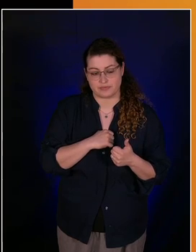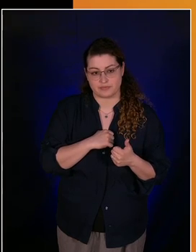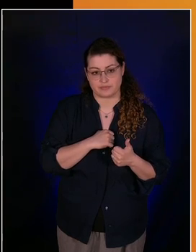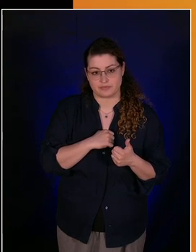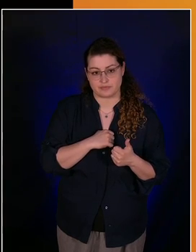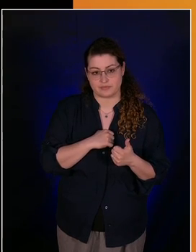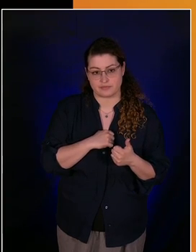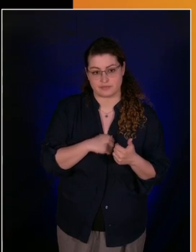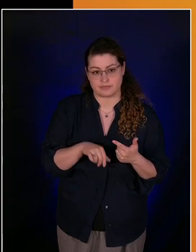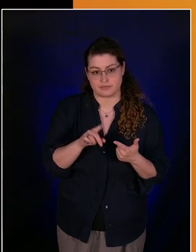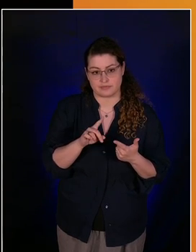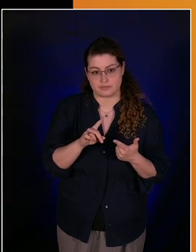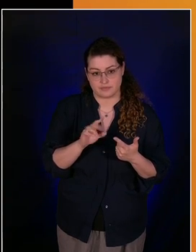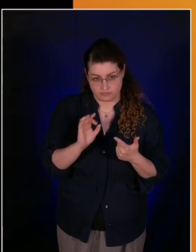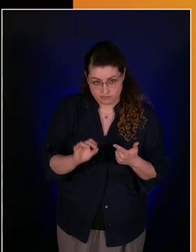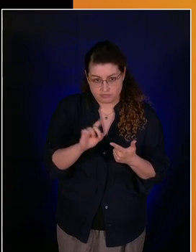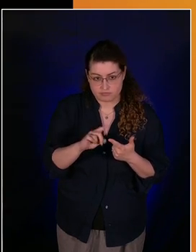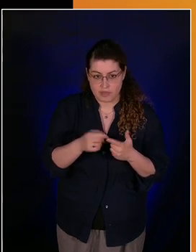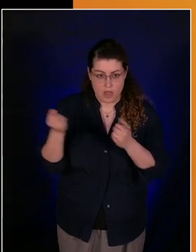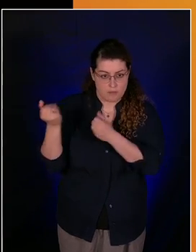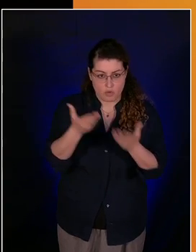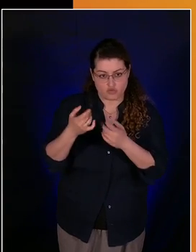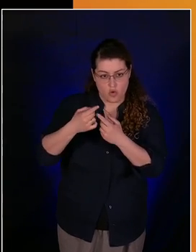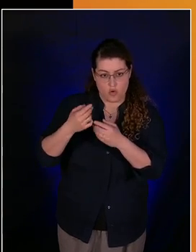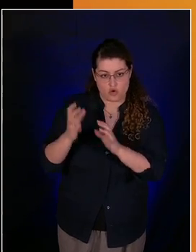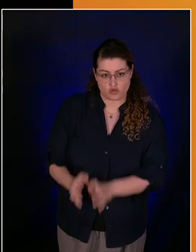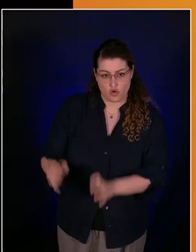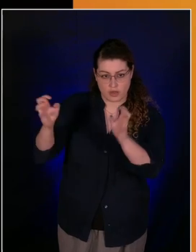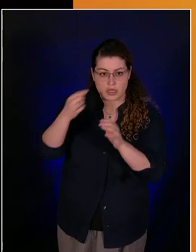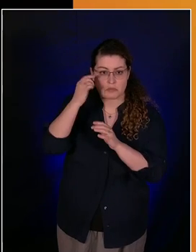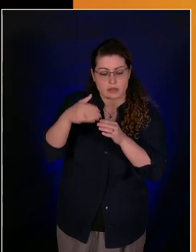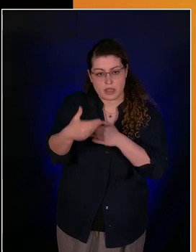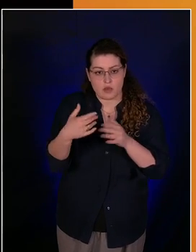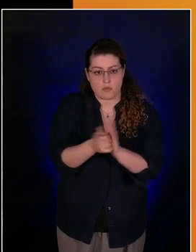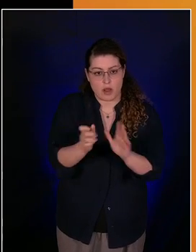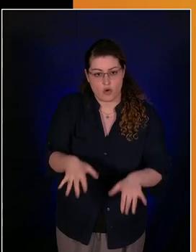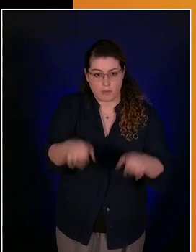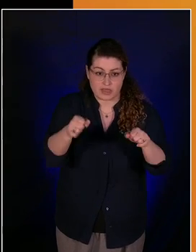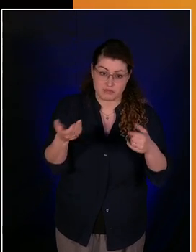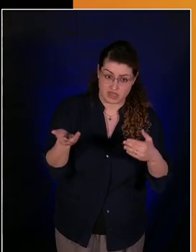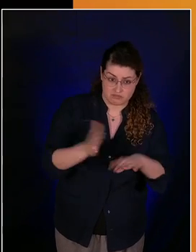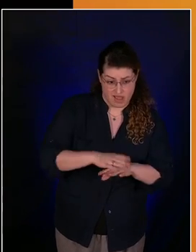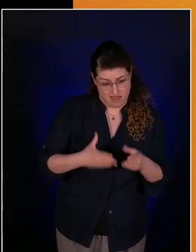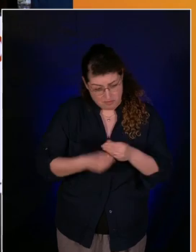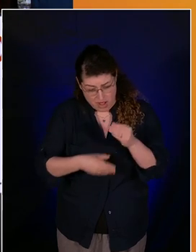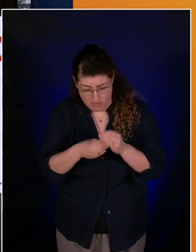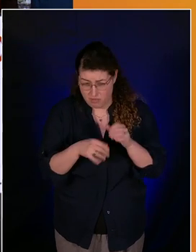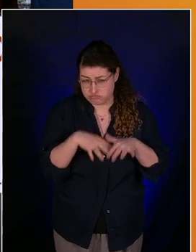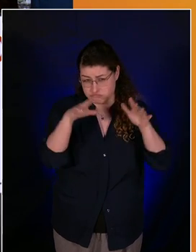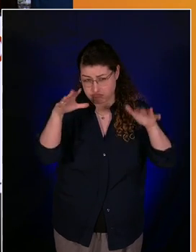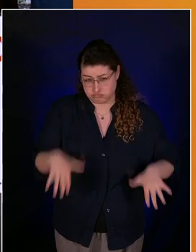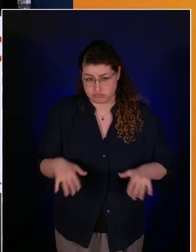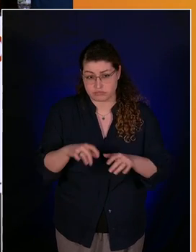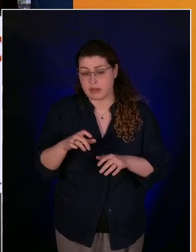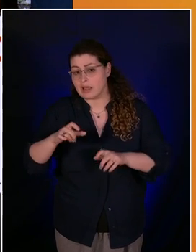gisto et concernant la motion du Congrès j'annonçais que on verrait ça à la reprise mais il y a eu tellement d'amendement que les copines